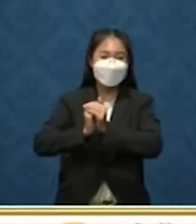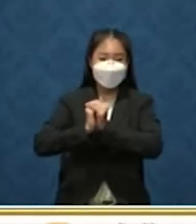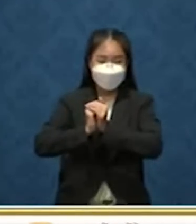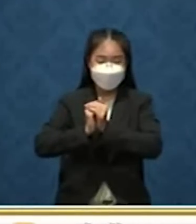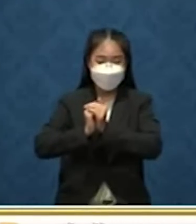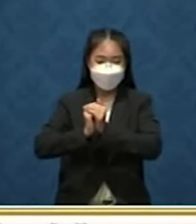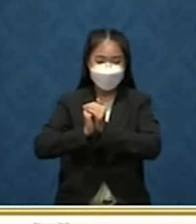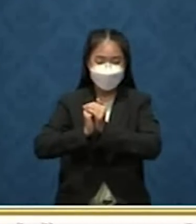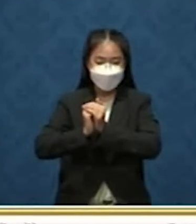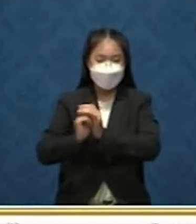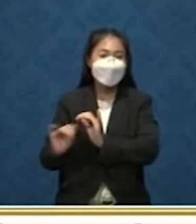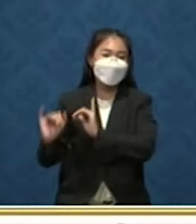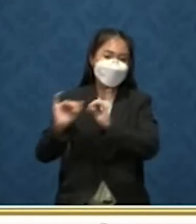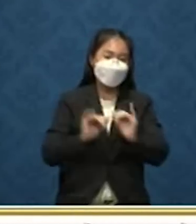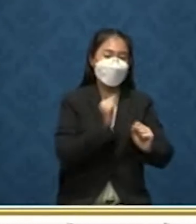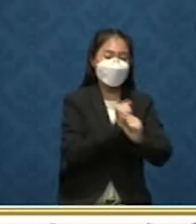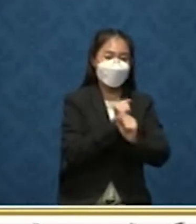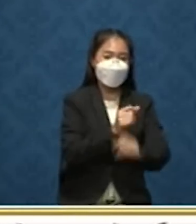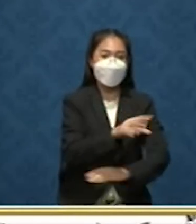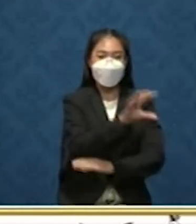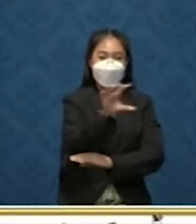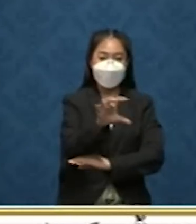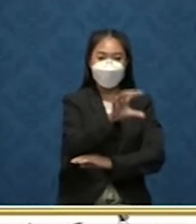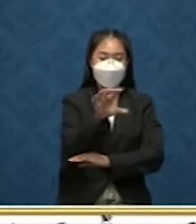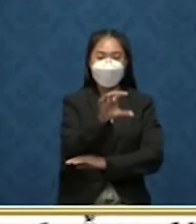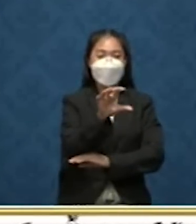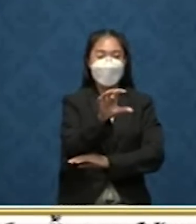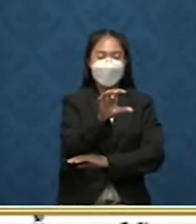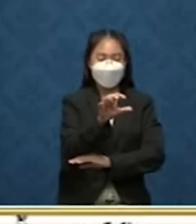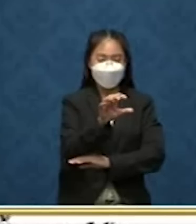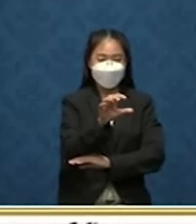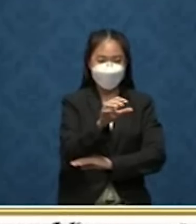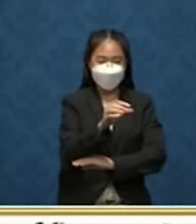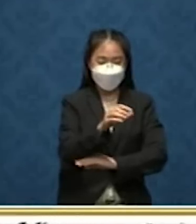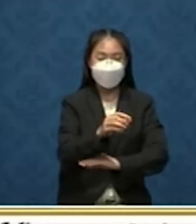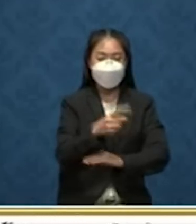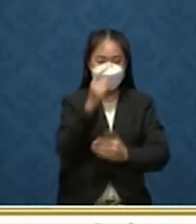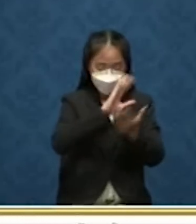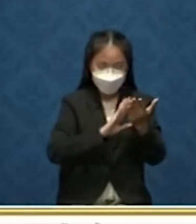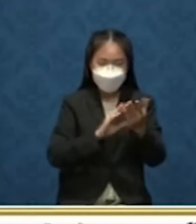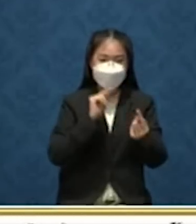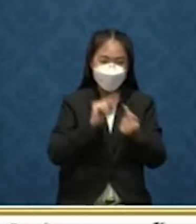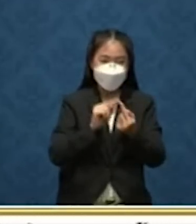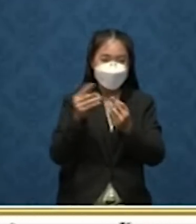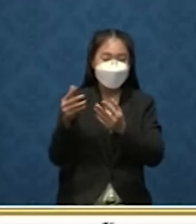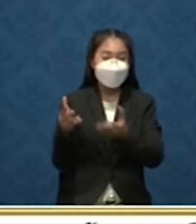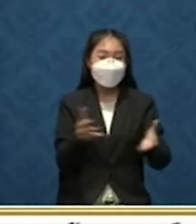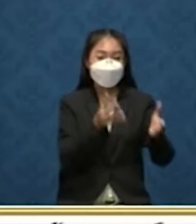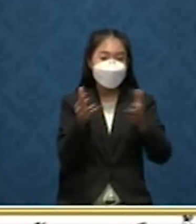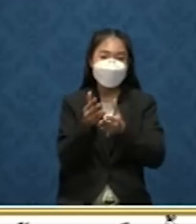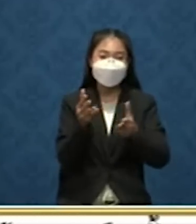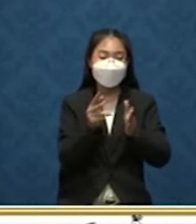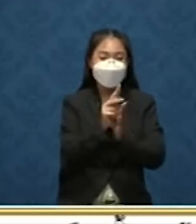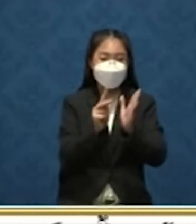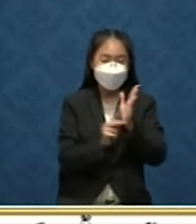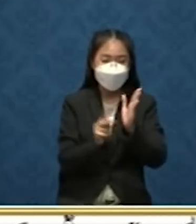้ามาเพื่อประกลบมิชาชีพเขอบกลอยผลประโยชนในประเทศที่กระบวงการยุติธรรมออนแอร์หน่วย